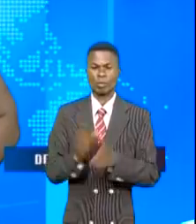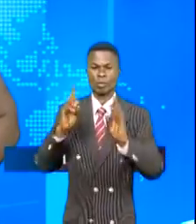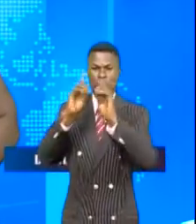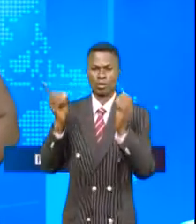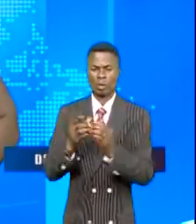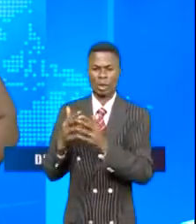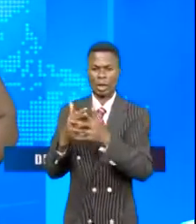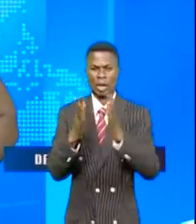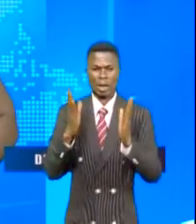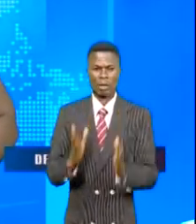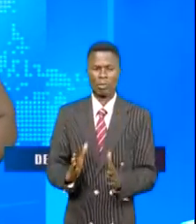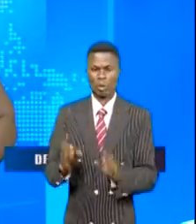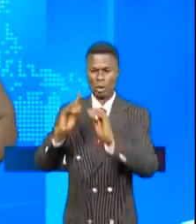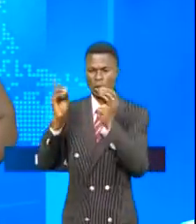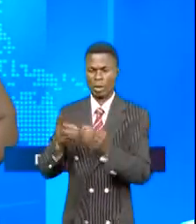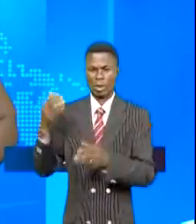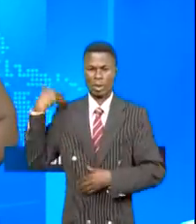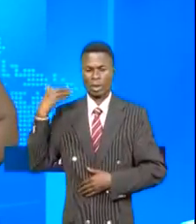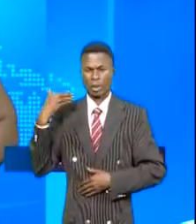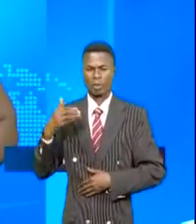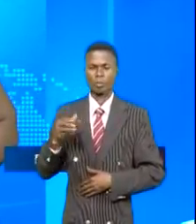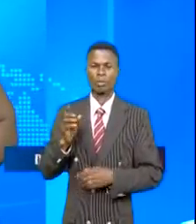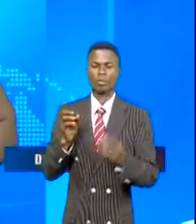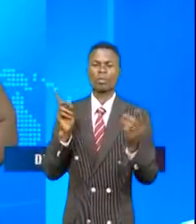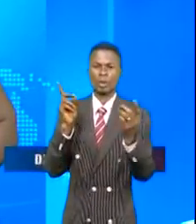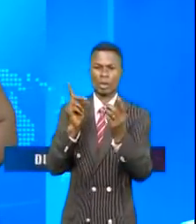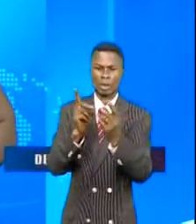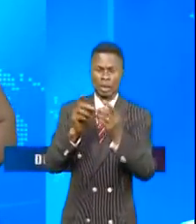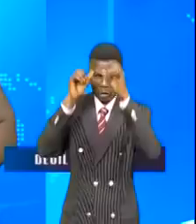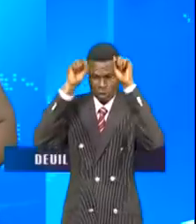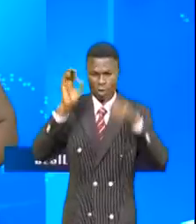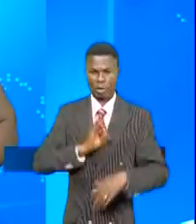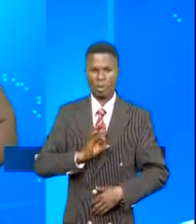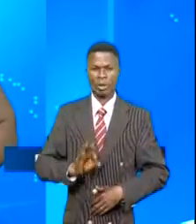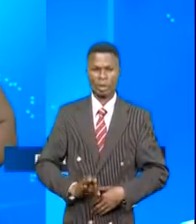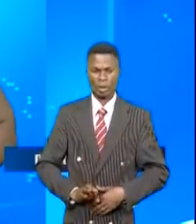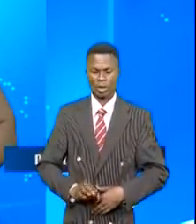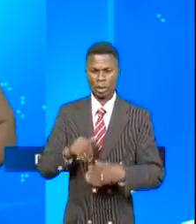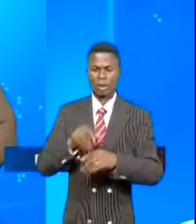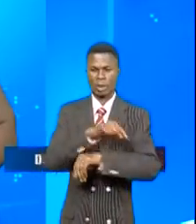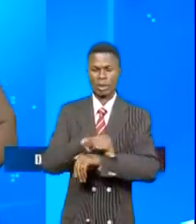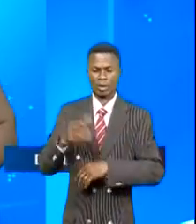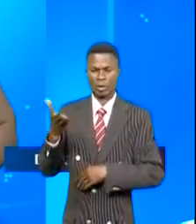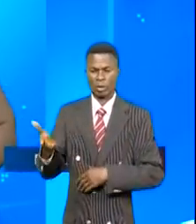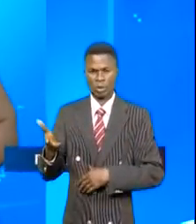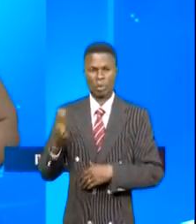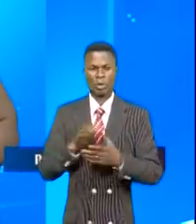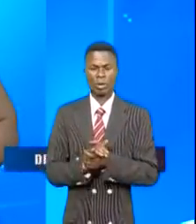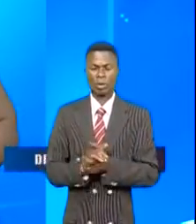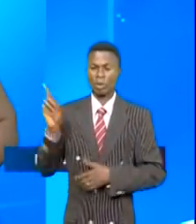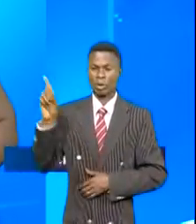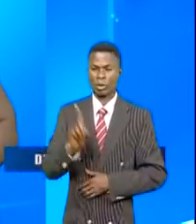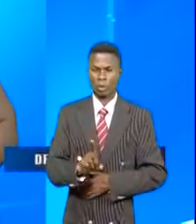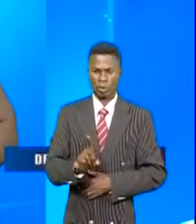délégation américaine du département d'État a été reçue aujourd'hui par le chef de l'État, Félix-Antoine Tshisekedi Tshilombo,